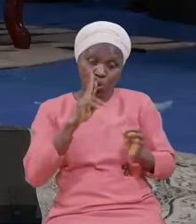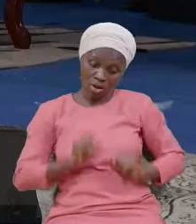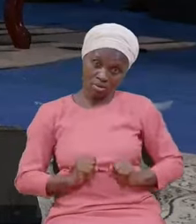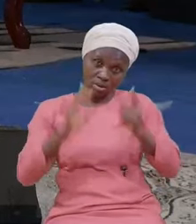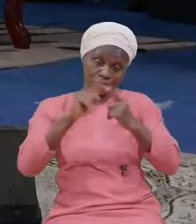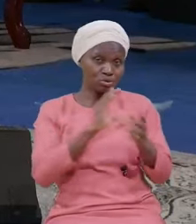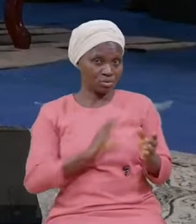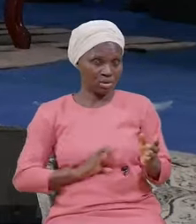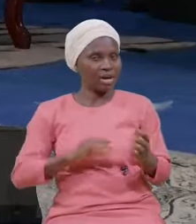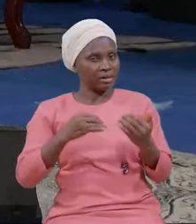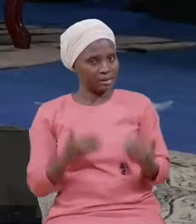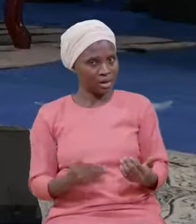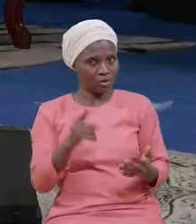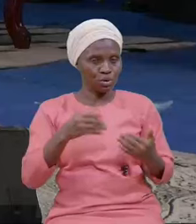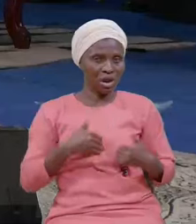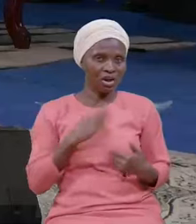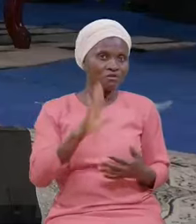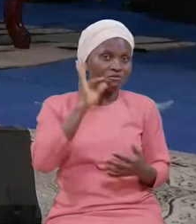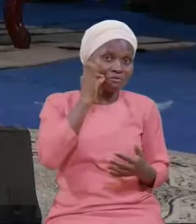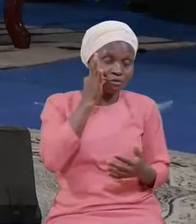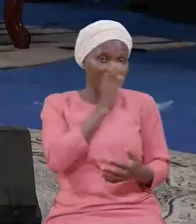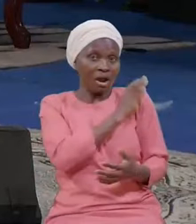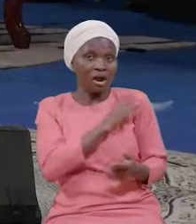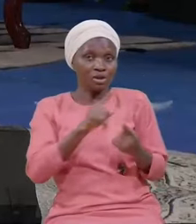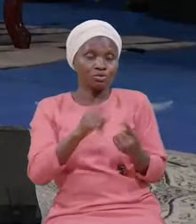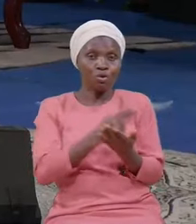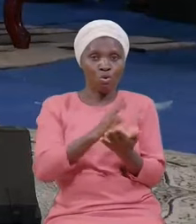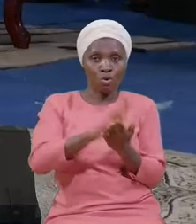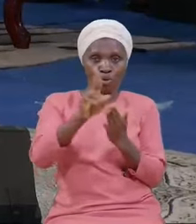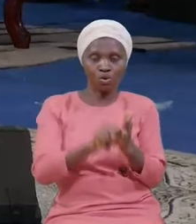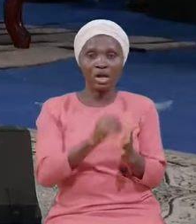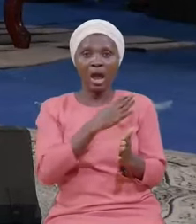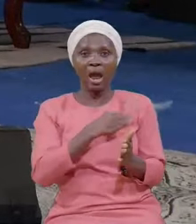la sainteté et pour fin la vie éternelle.